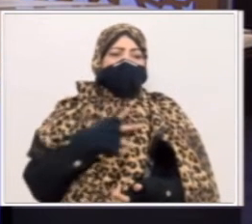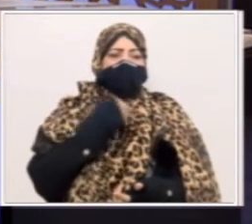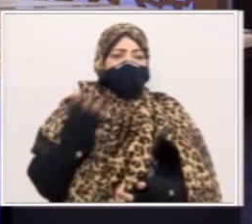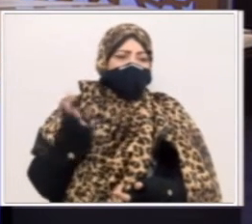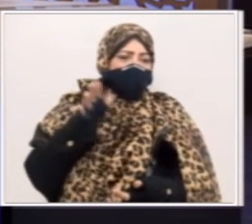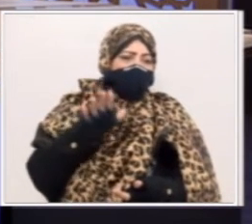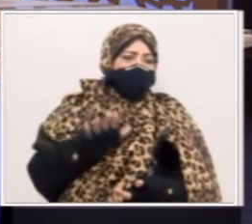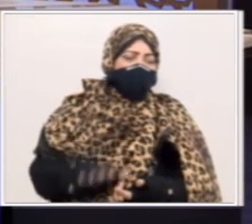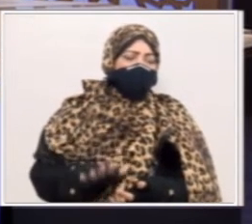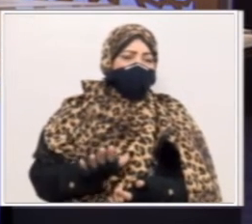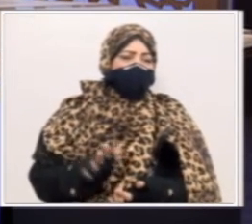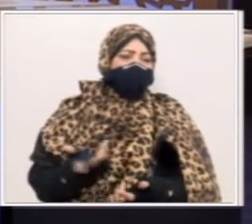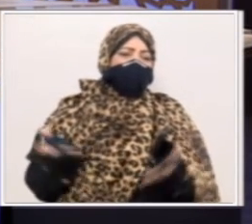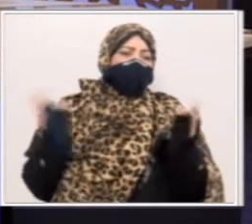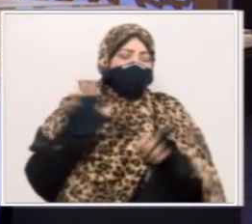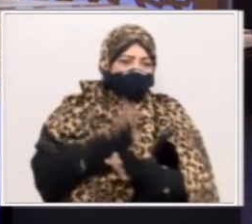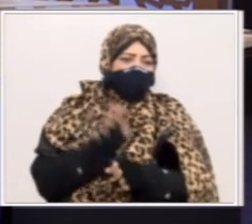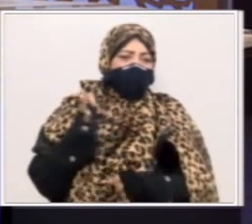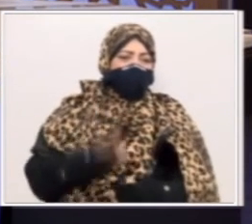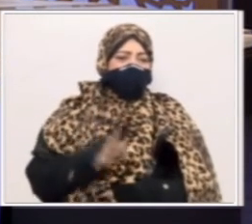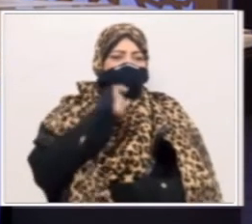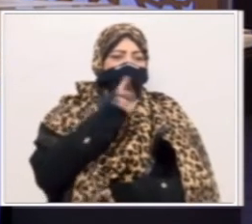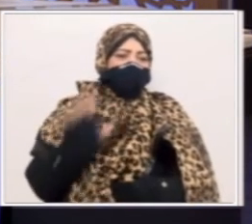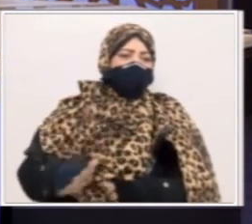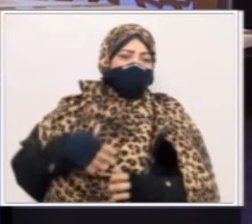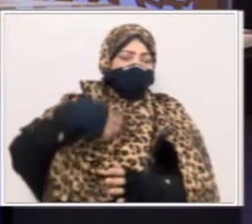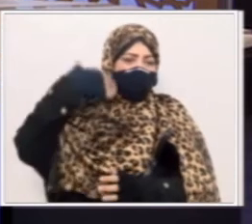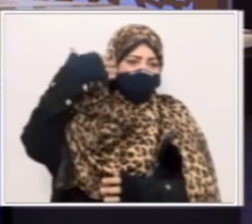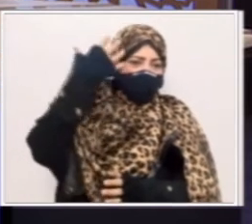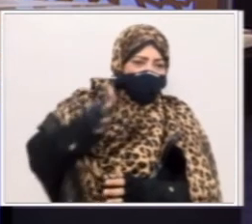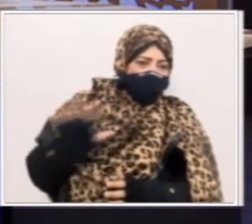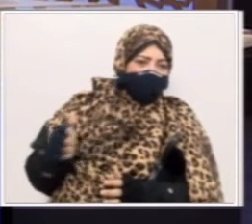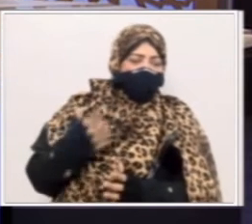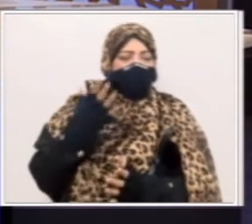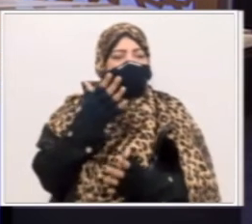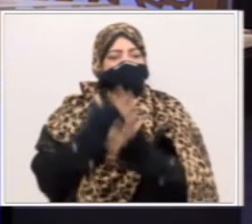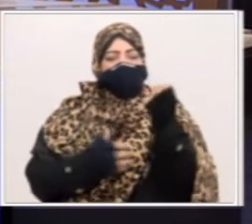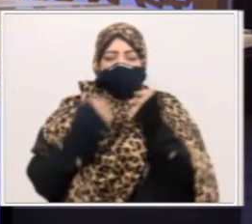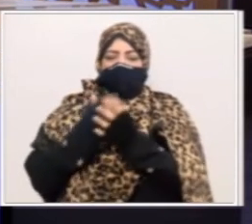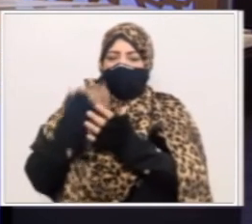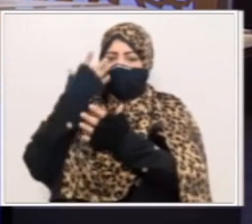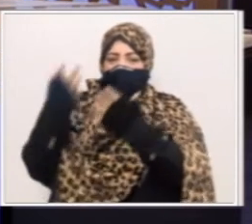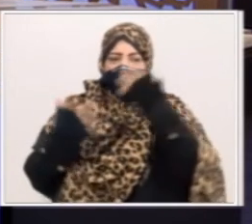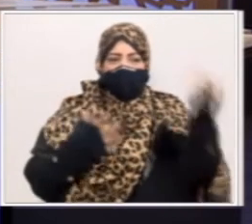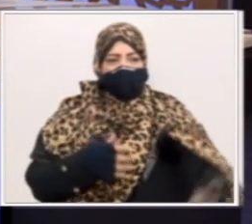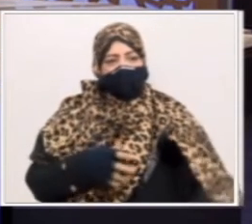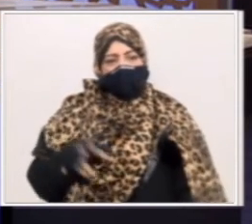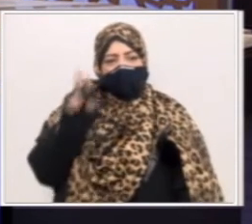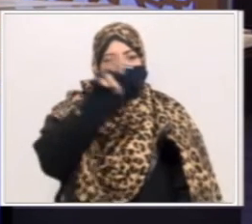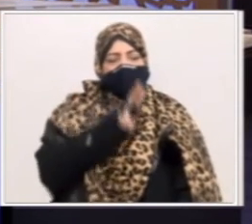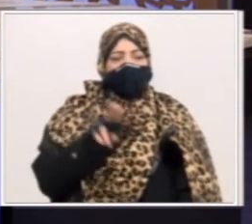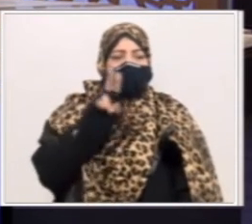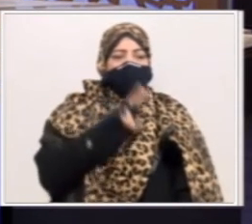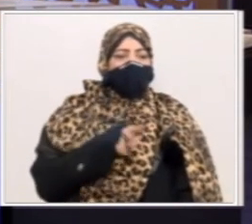مماته ميراثا. معنا متصل. السؤال الثاني. نعم تفضل أخرج. السؤال الثاني، من هو الفقير في